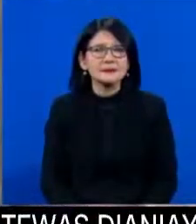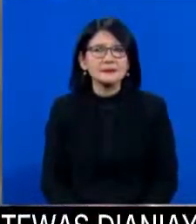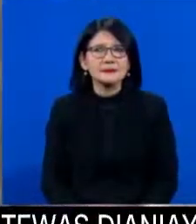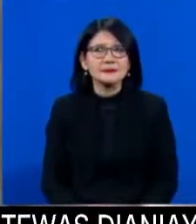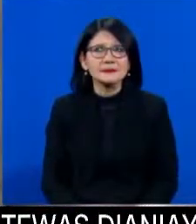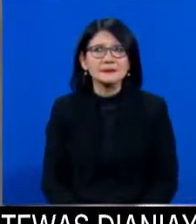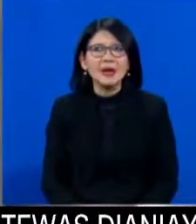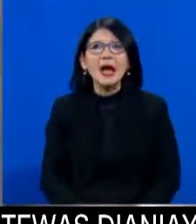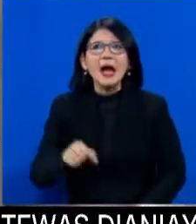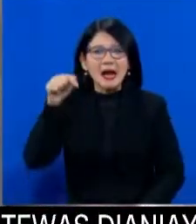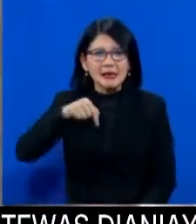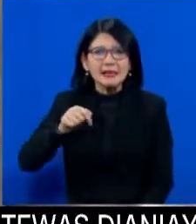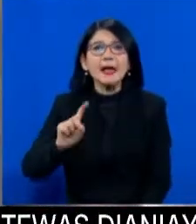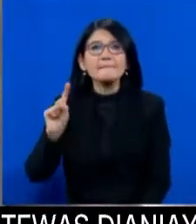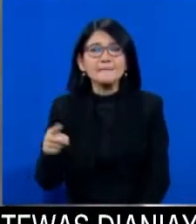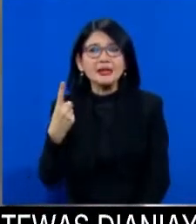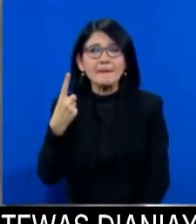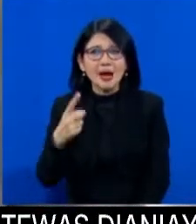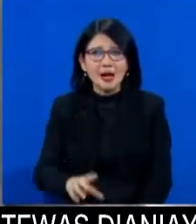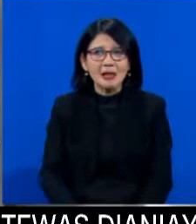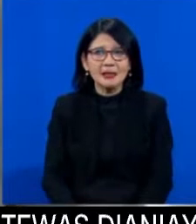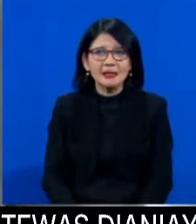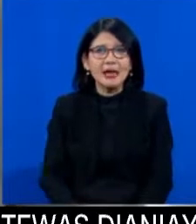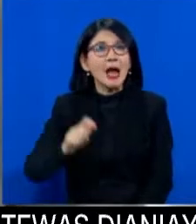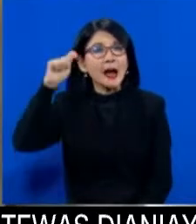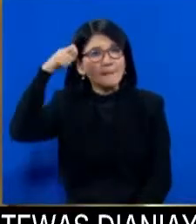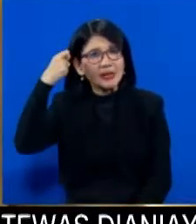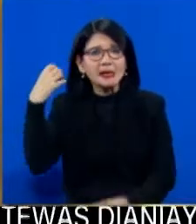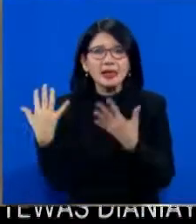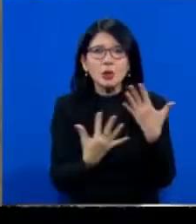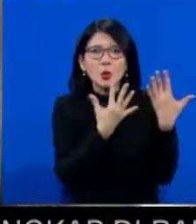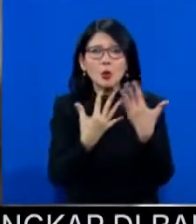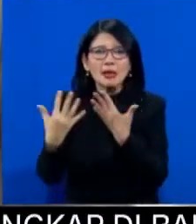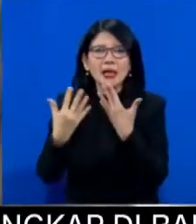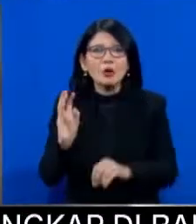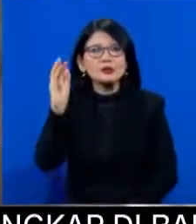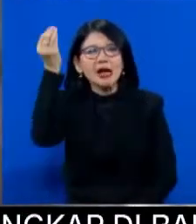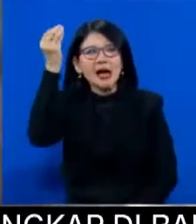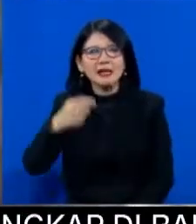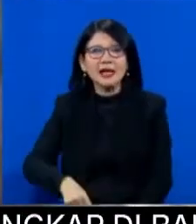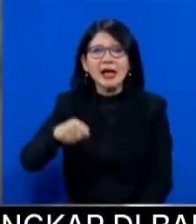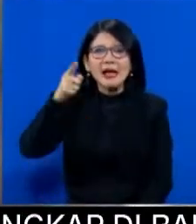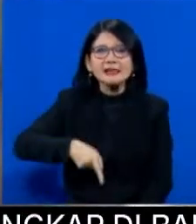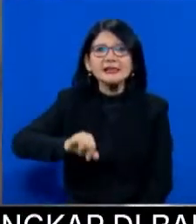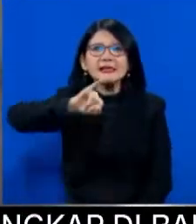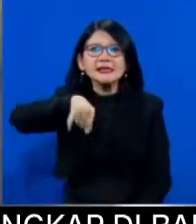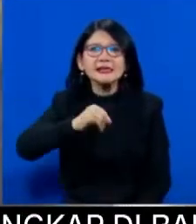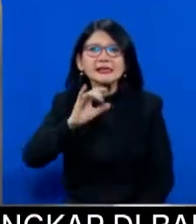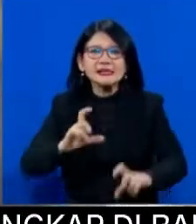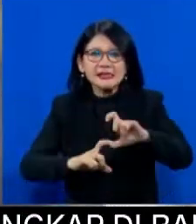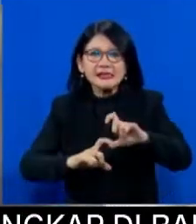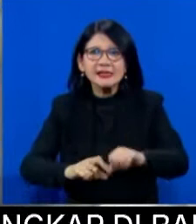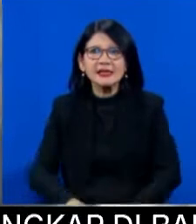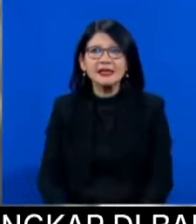Ini adalah kali pertama peringatan ulang tahun Jakarta dilakukan di Jakarta International Stadium. Dan